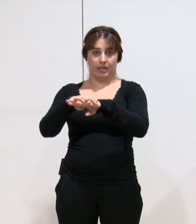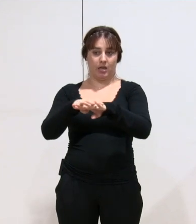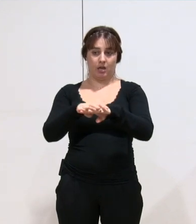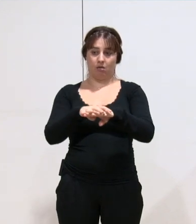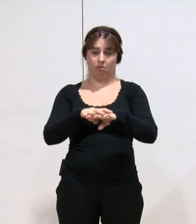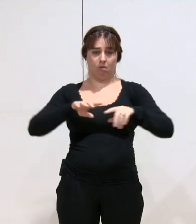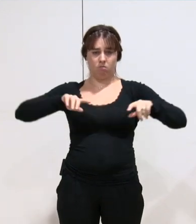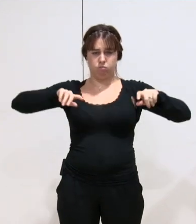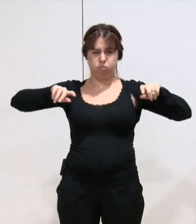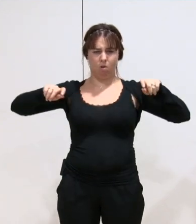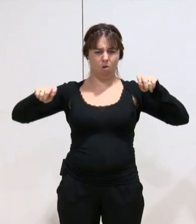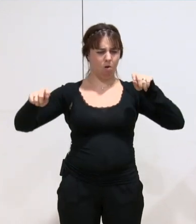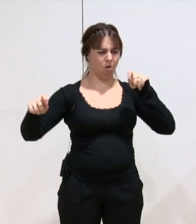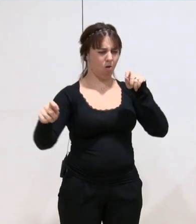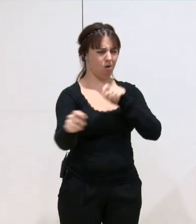fortement remanié